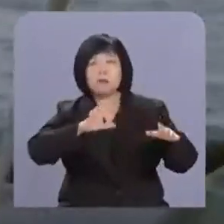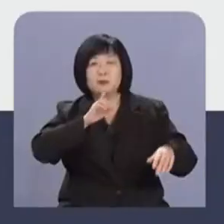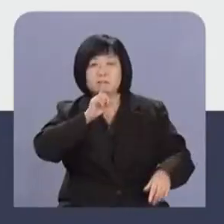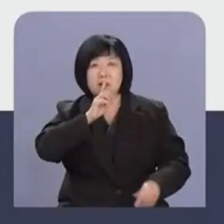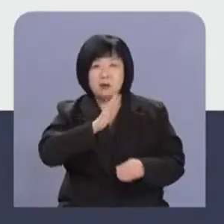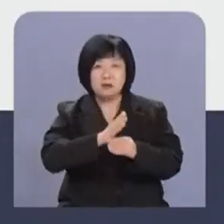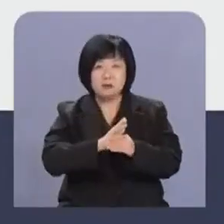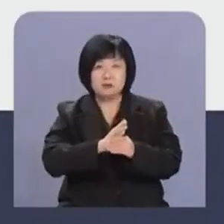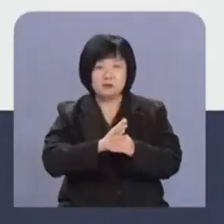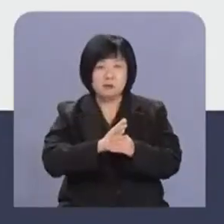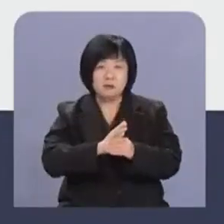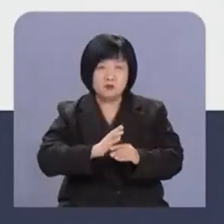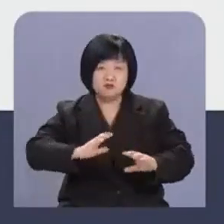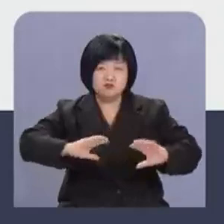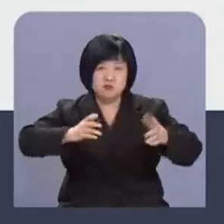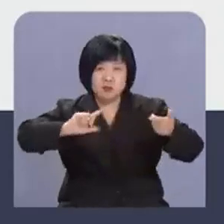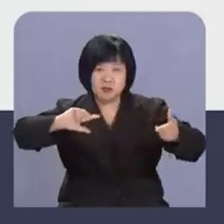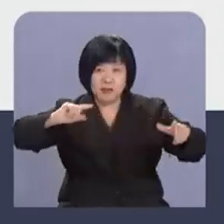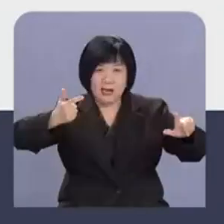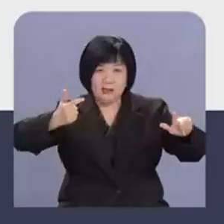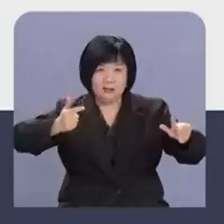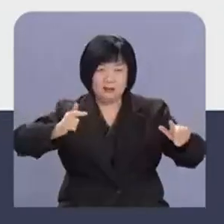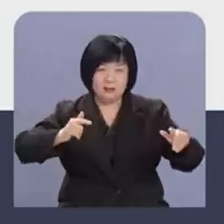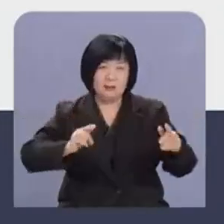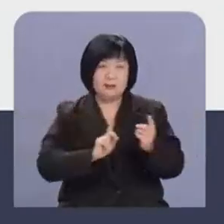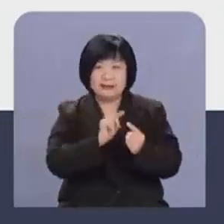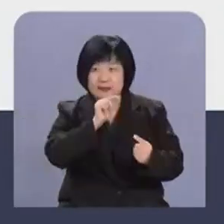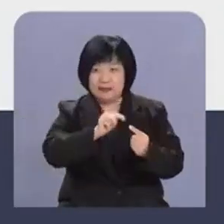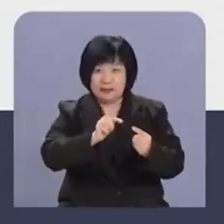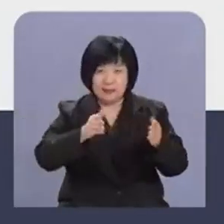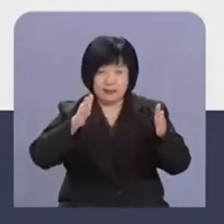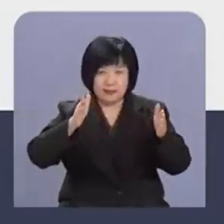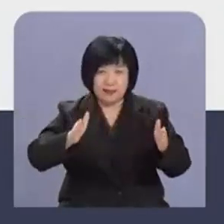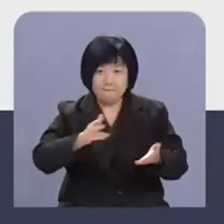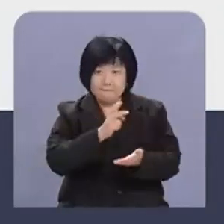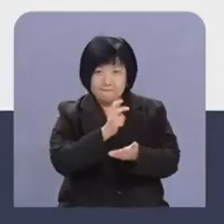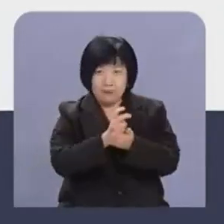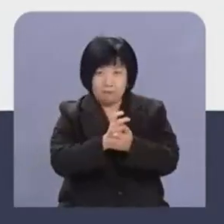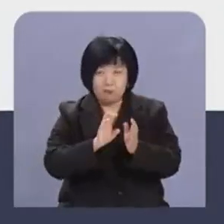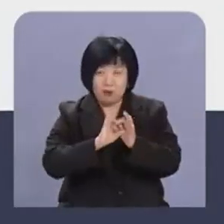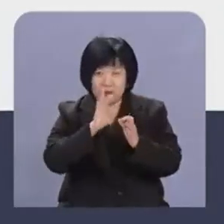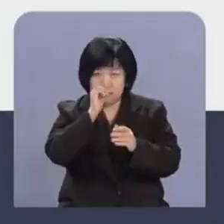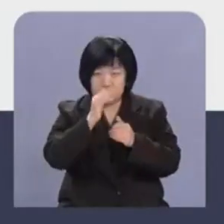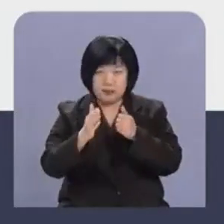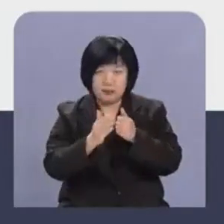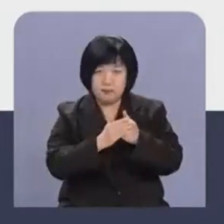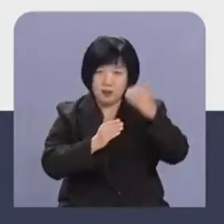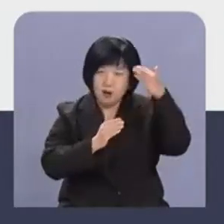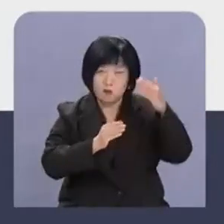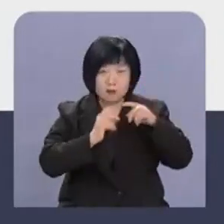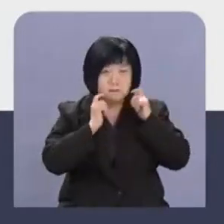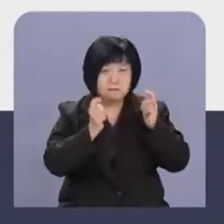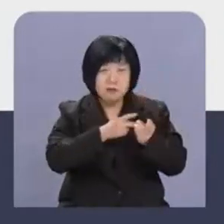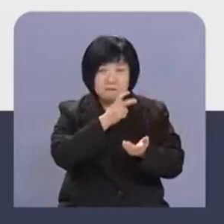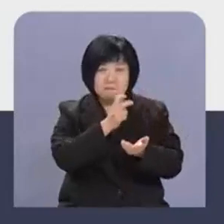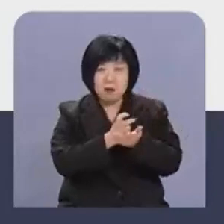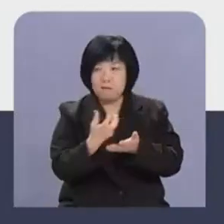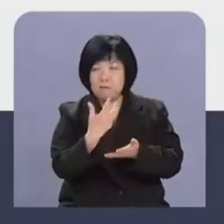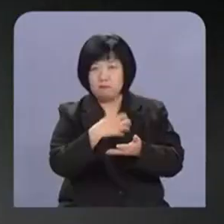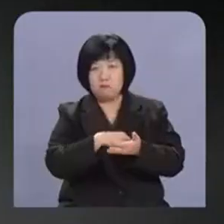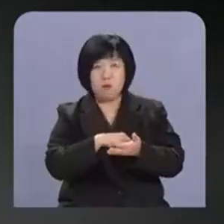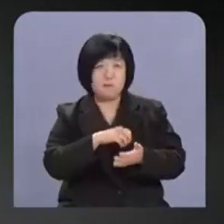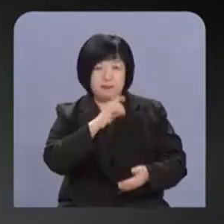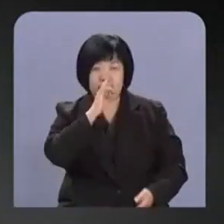주장합니다. 국가를 달리하는 당사자 사이의 법률관계에 관한 것이어서 대한민국 민법이 적용될 수 없다는